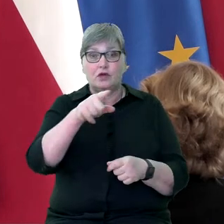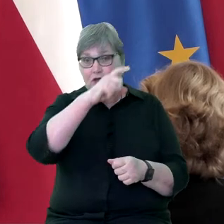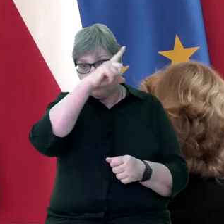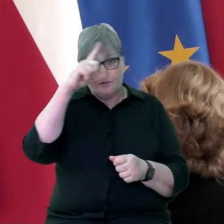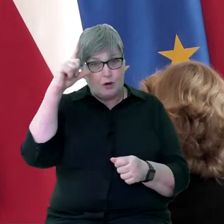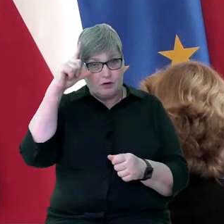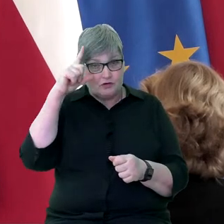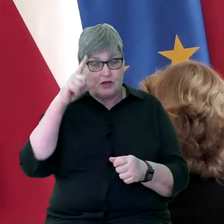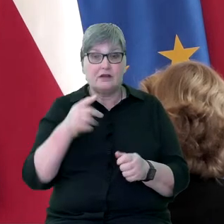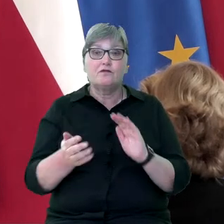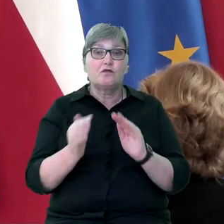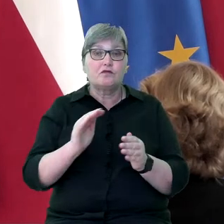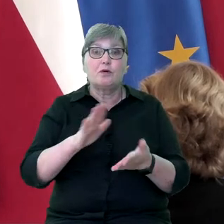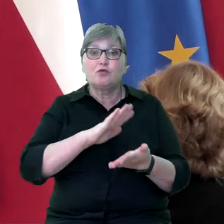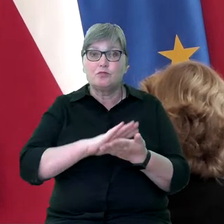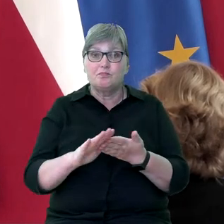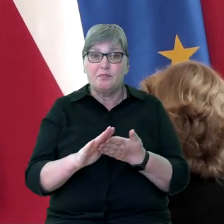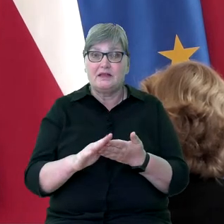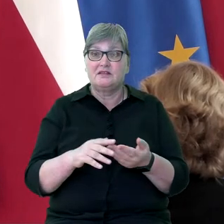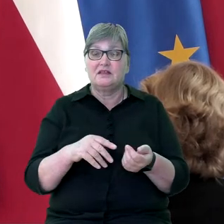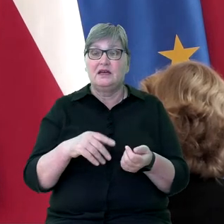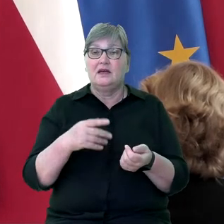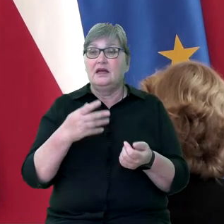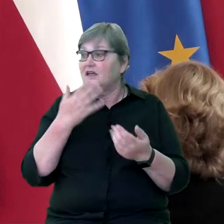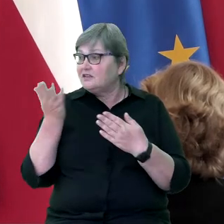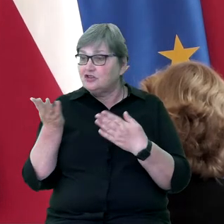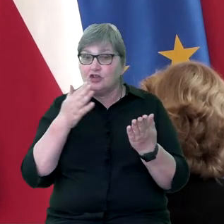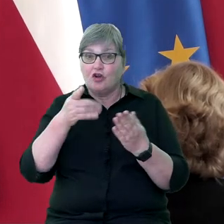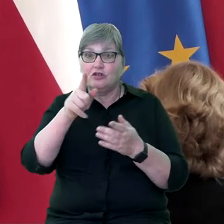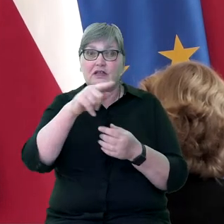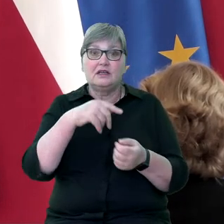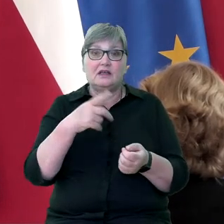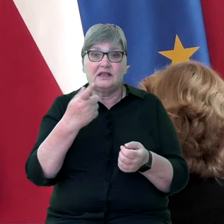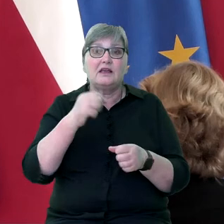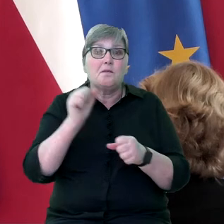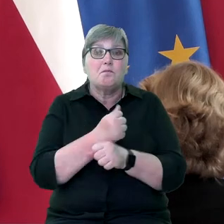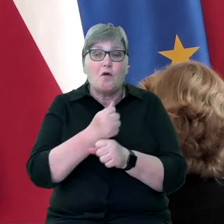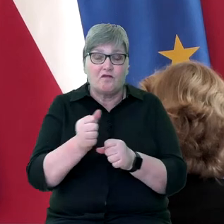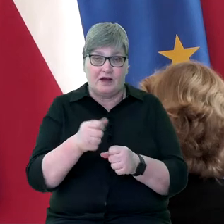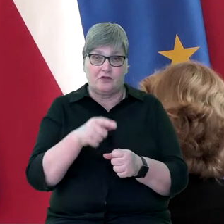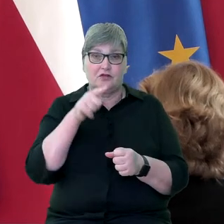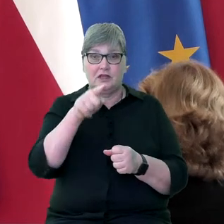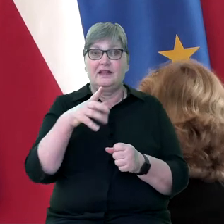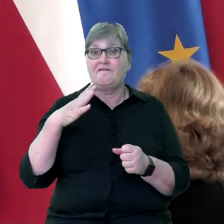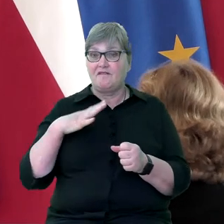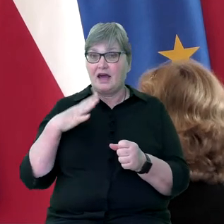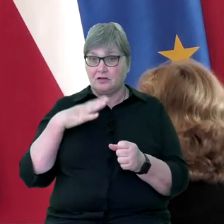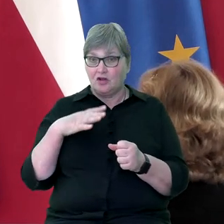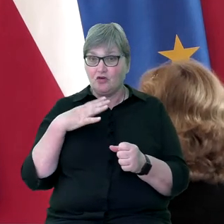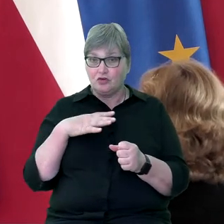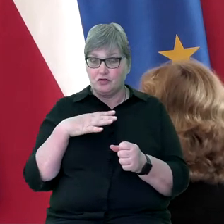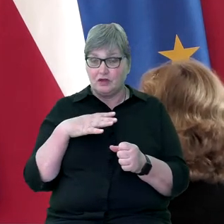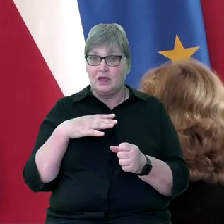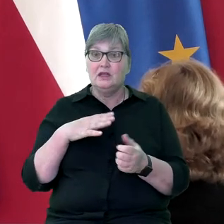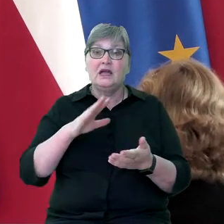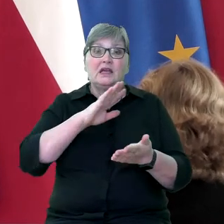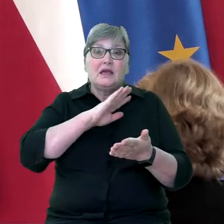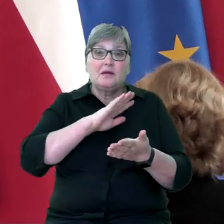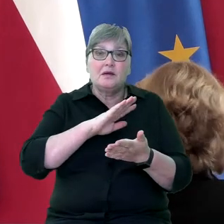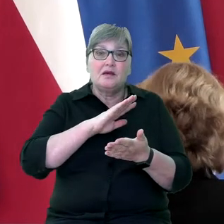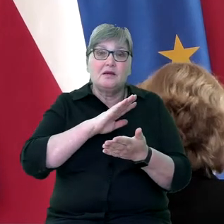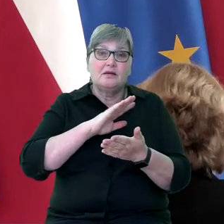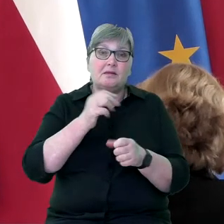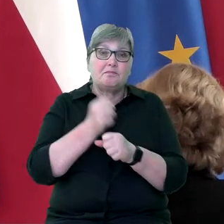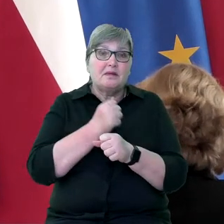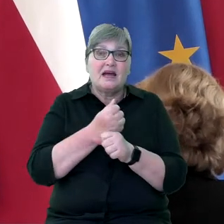i profesjonalny. To właśnie te wartości miały wchodzić w skład kanonu, jaki miał przyświecać